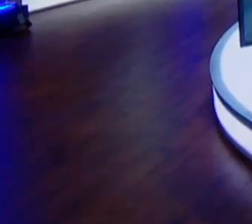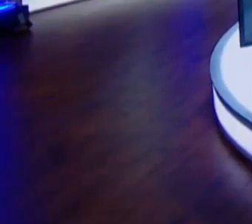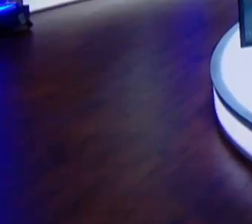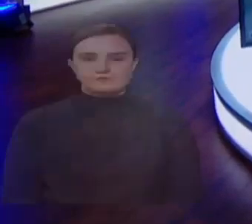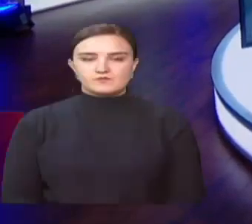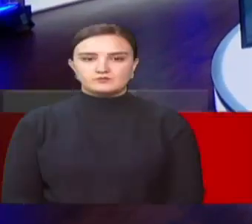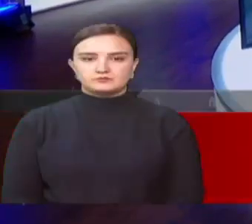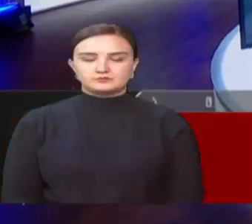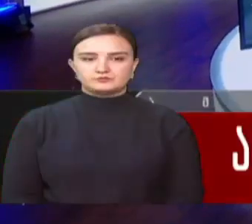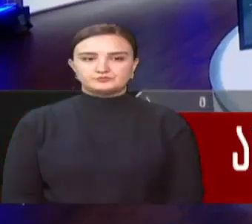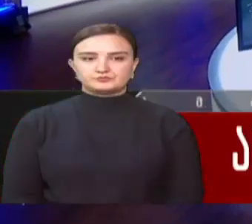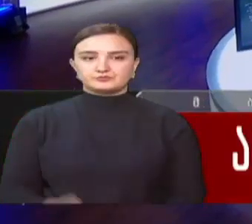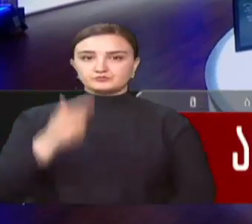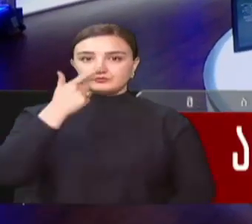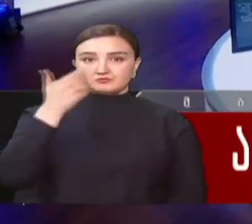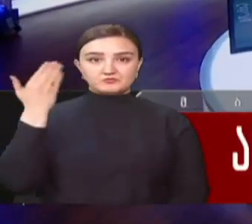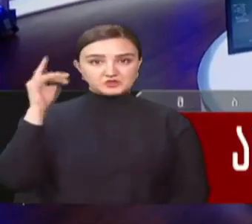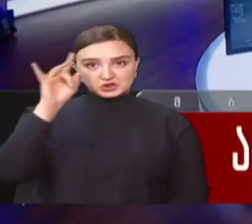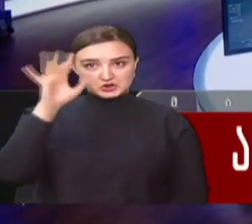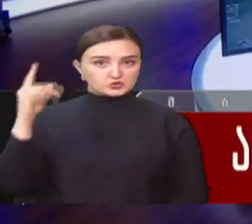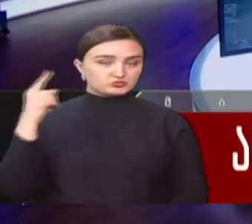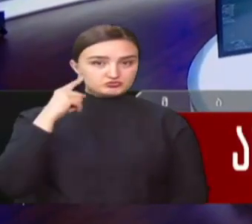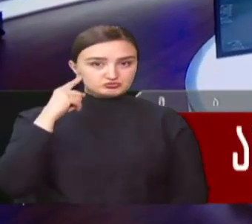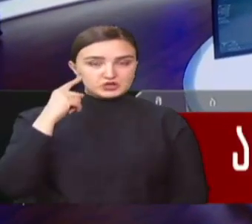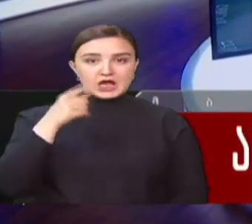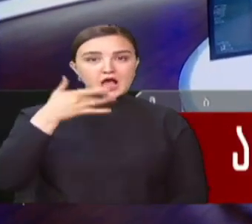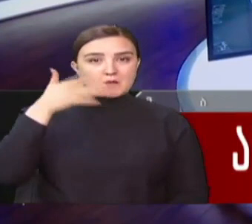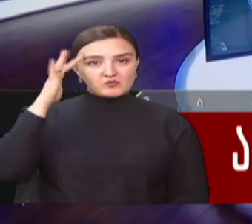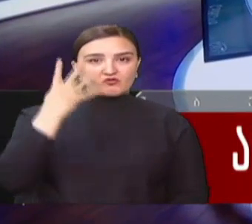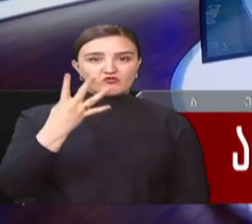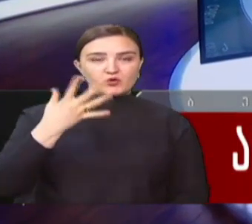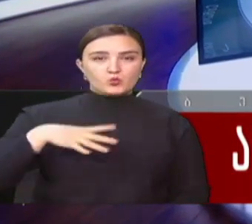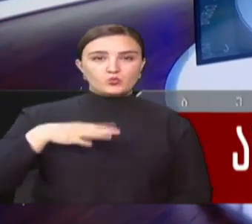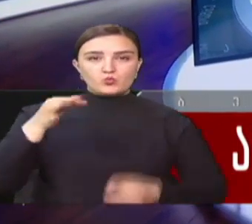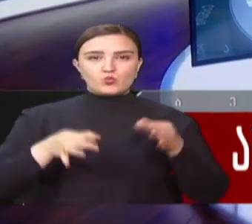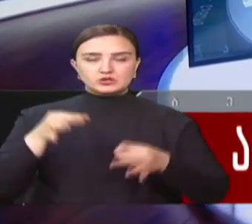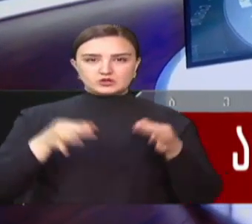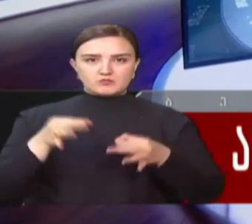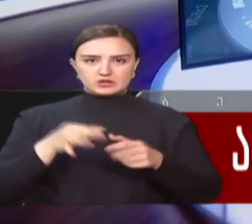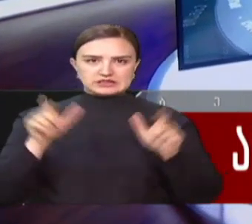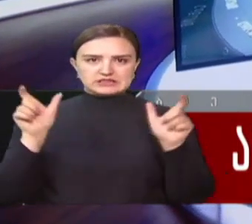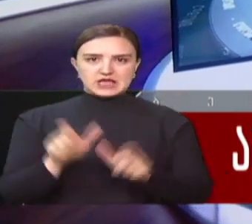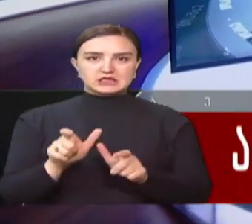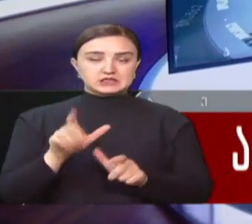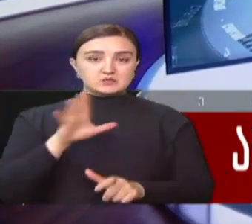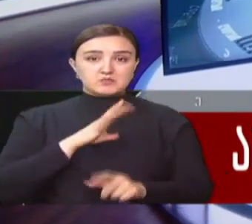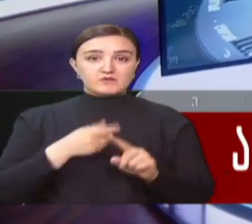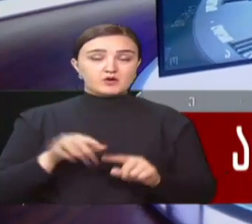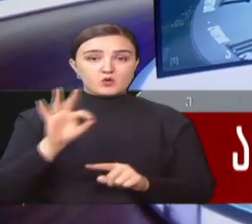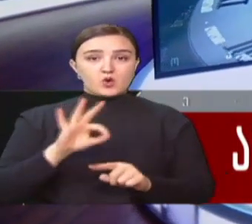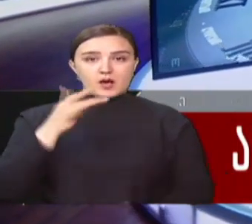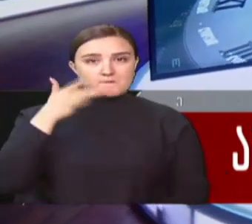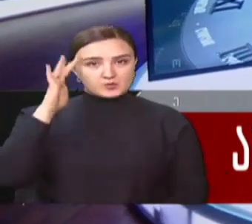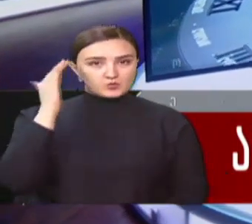Ცოდახნის წინ ცნობილი გახდა, რომ ამერიკის შეერთებულმა შტატებმა 4 ქართველ მოსამართლეს სანქციები დაუწესა. ამის შესახებ აღნიშნულია